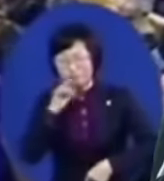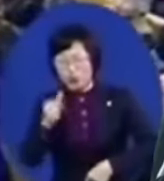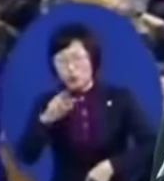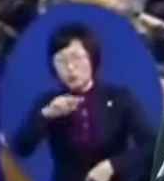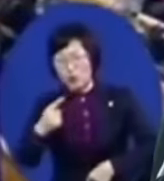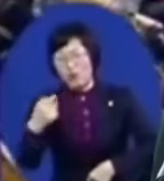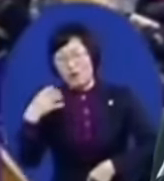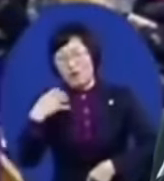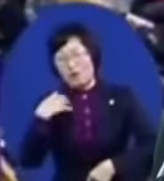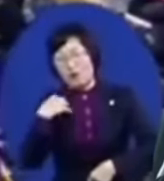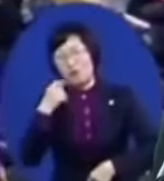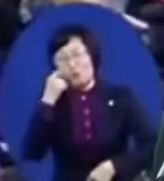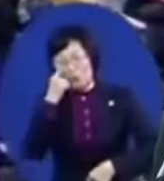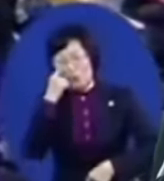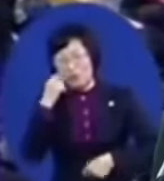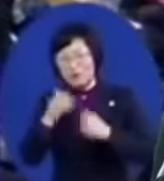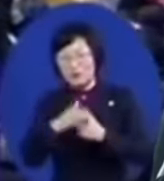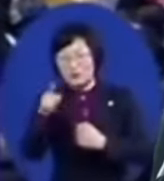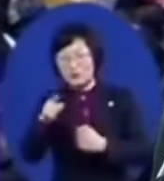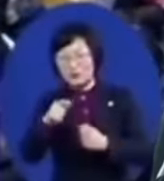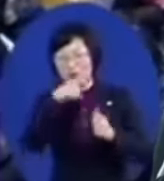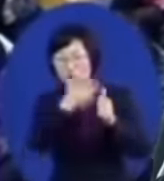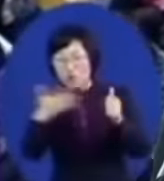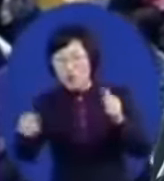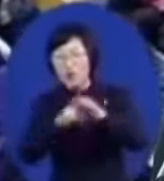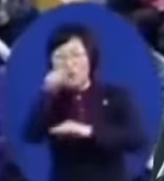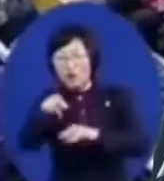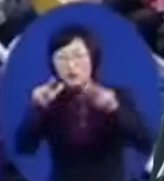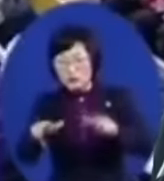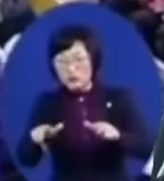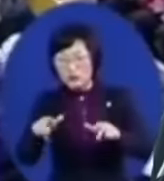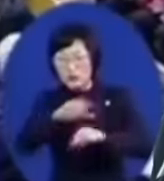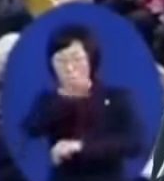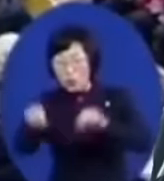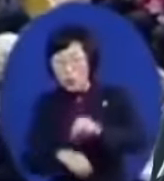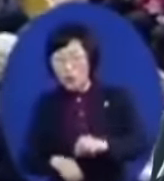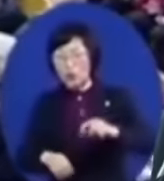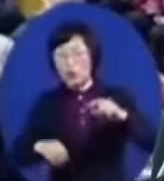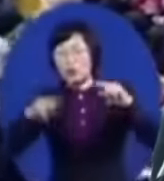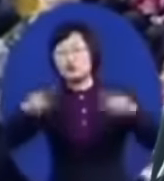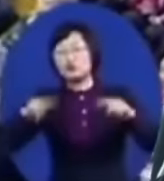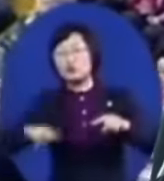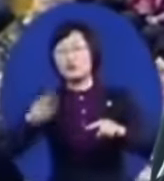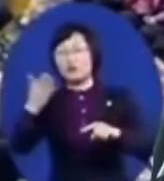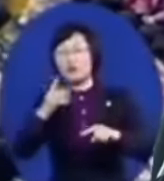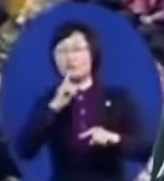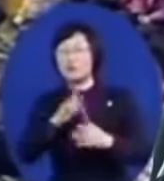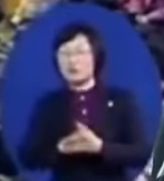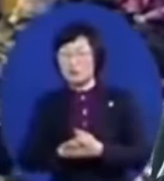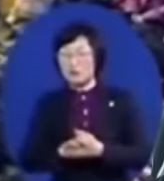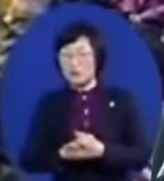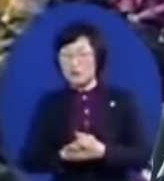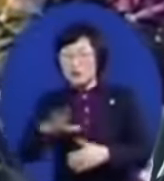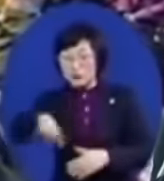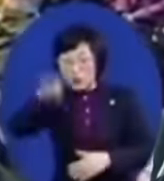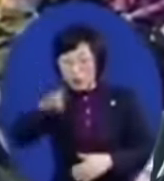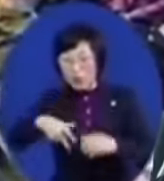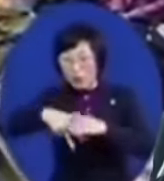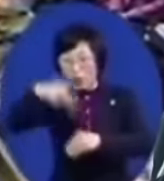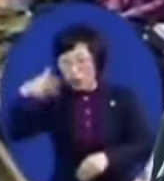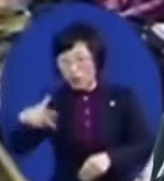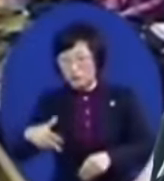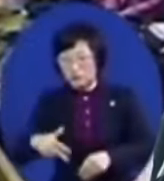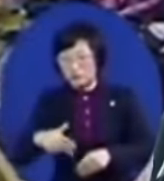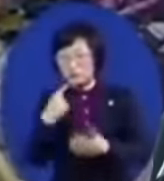내 지팡이만 가지고 이 요단을 건넜더니 지금은 두 때나 이루었나이다. 지팡이 만 짚고 빈손으로